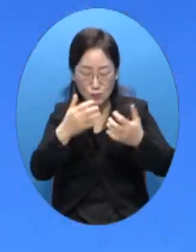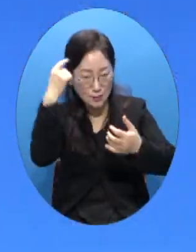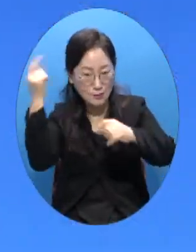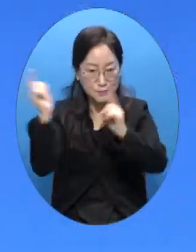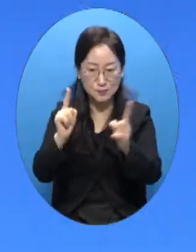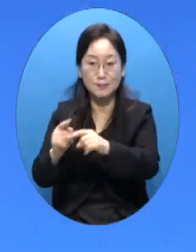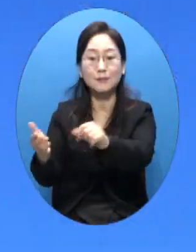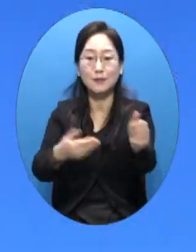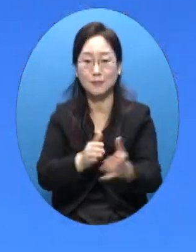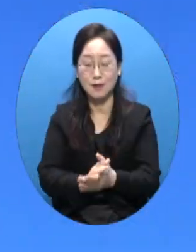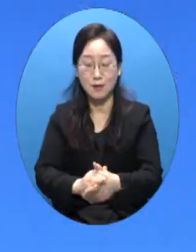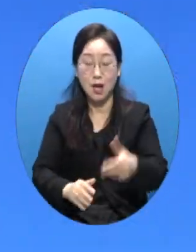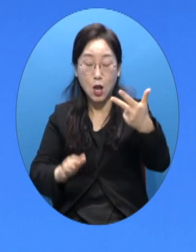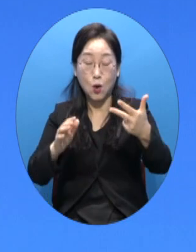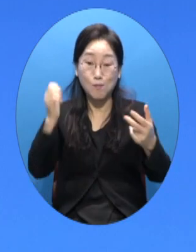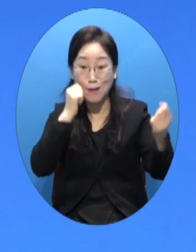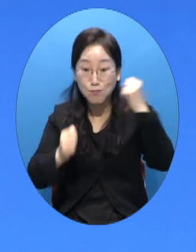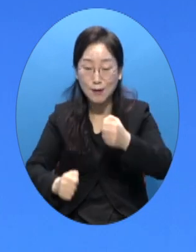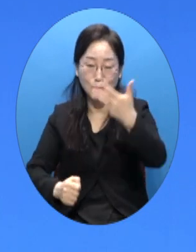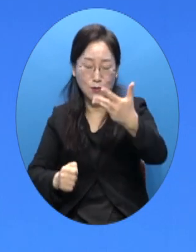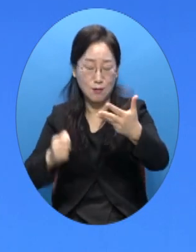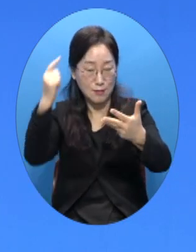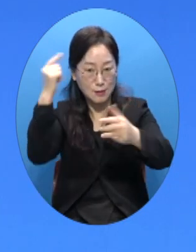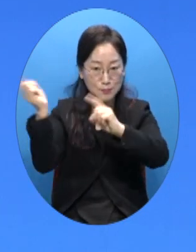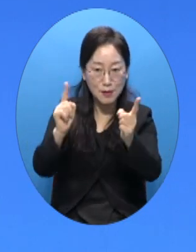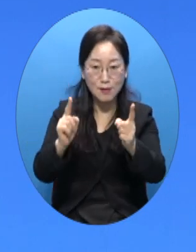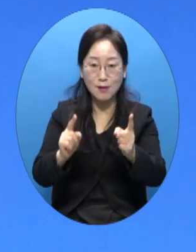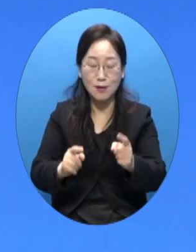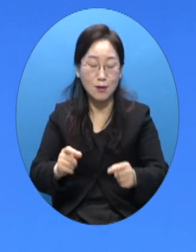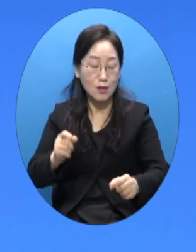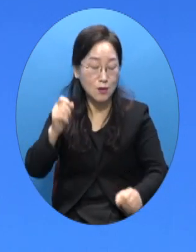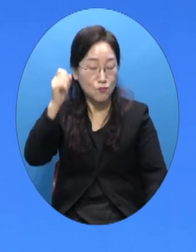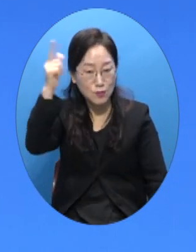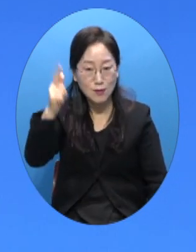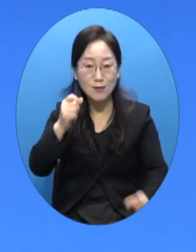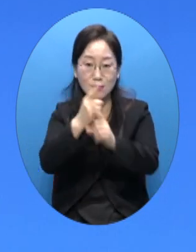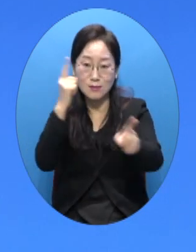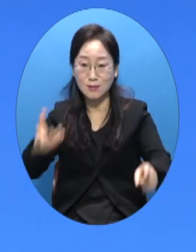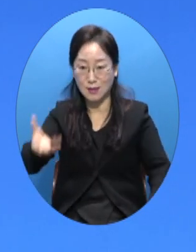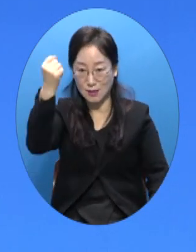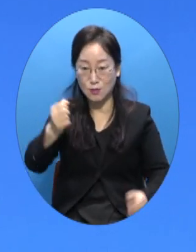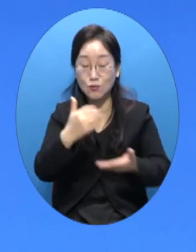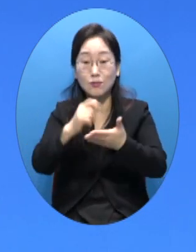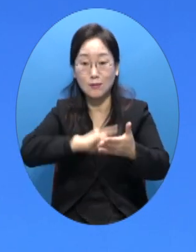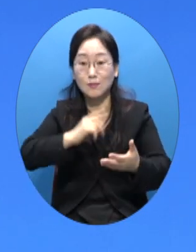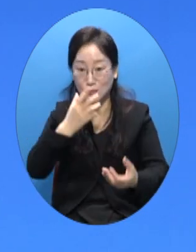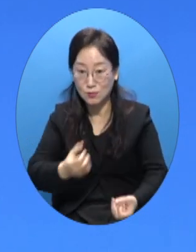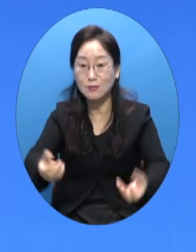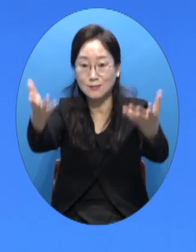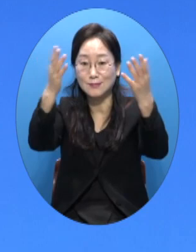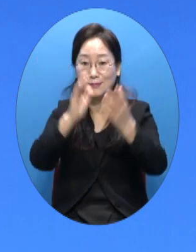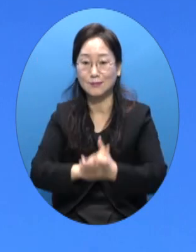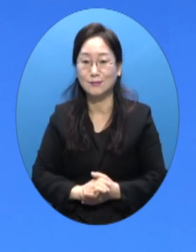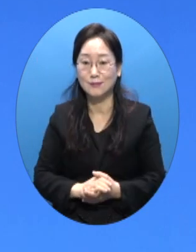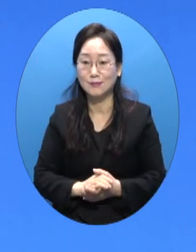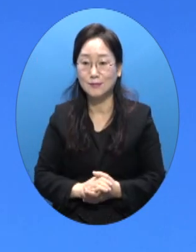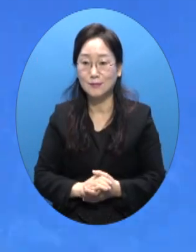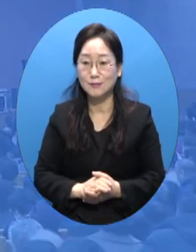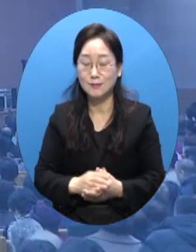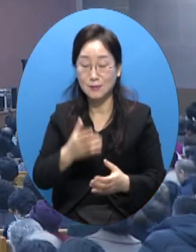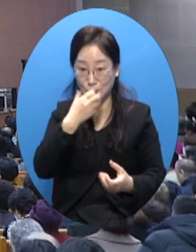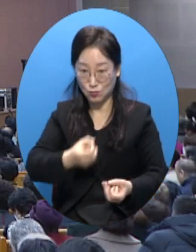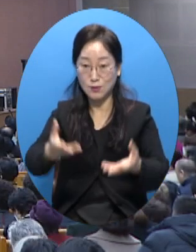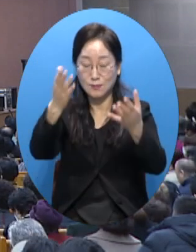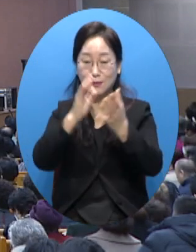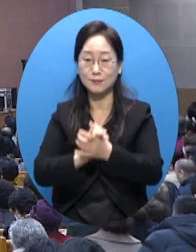바랍니다 아멘 일곱 번 넘어져도 여덟 번 일어나서 위대한 승리의 삶을 살아가는 여러분 모두가 되기를 주님의 이름으로 축원합니다 아멘 주님의